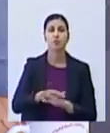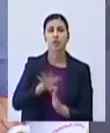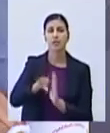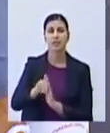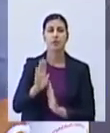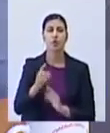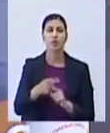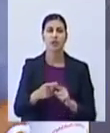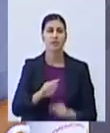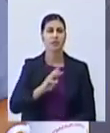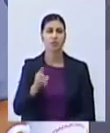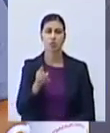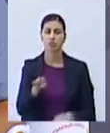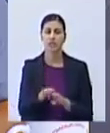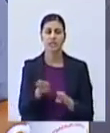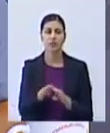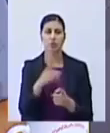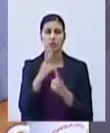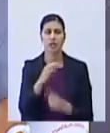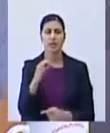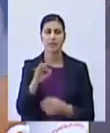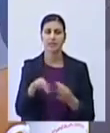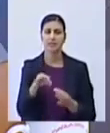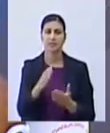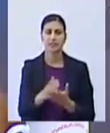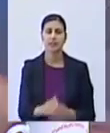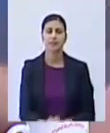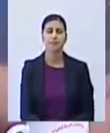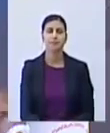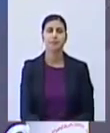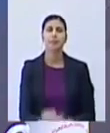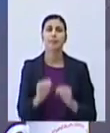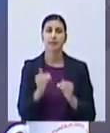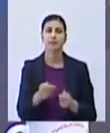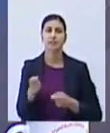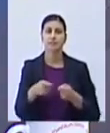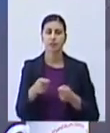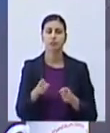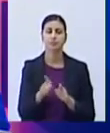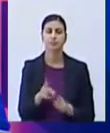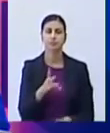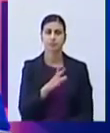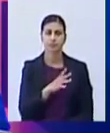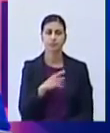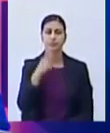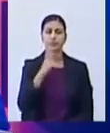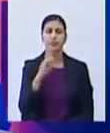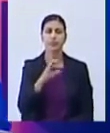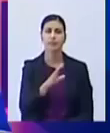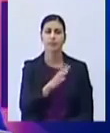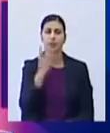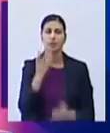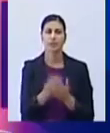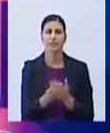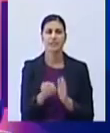milion. Acarauta Tanasoroba Zela, Arapraduar Chagdur, Tolkien, Sirie, da, Sakartul, business, Zlatma, unde am dat. Mi s-au urât de probleme, Romelis,